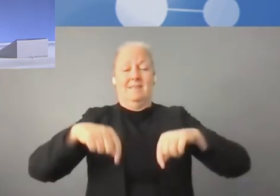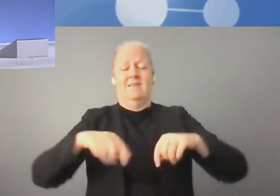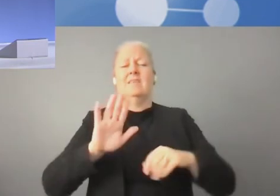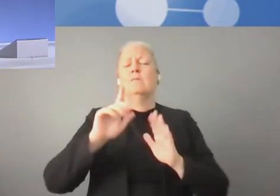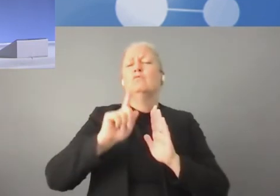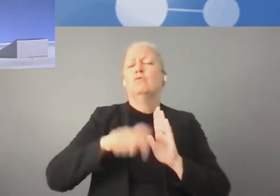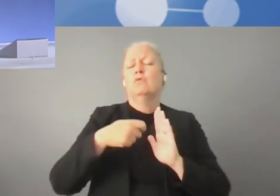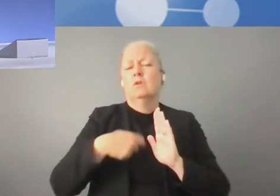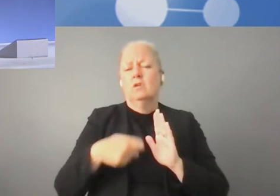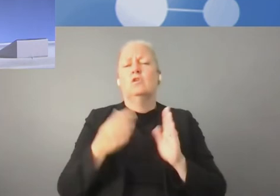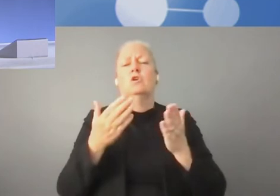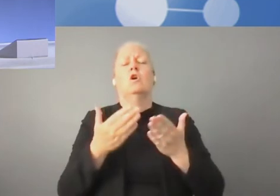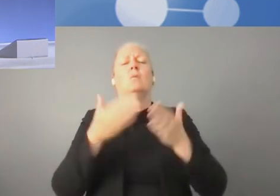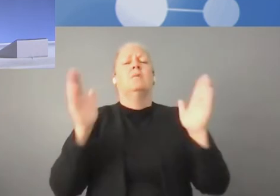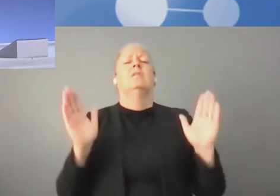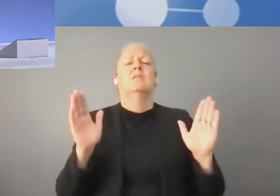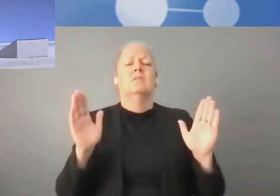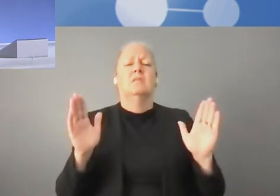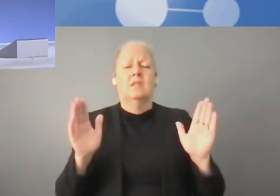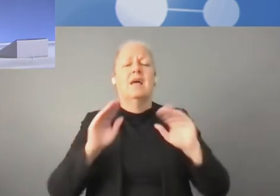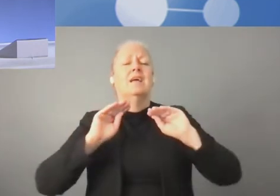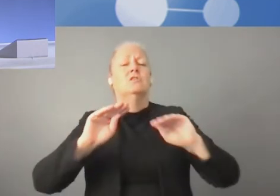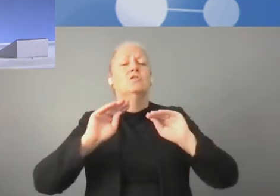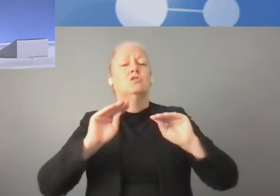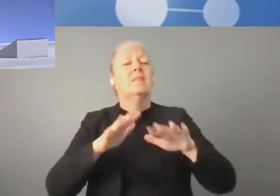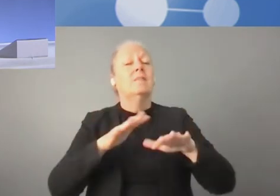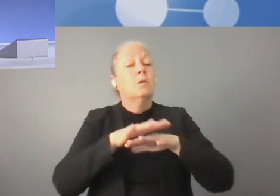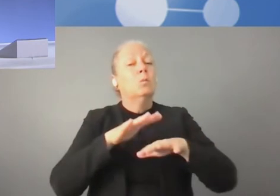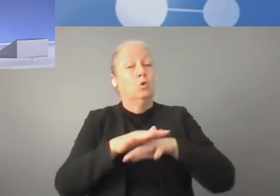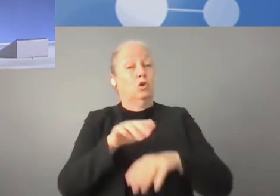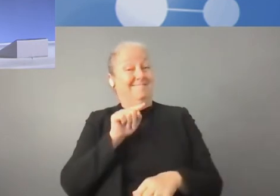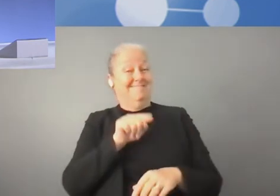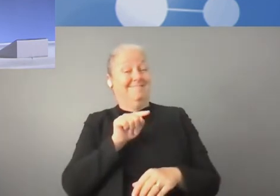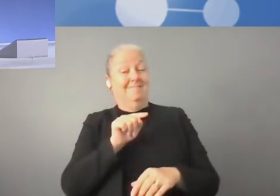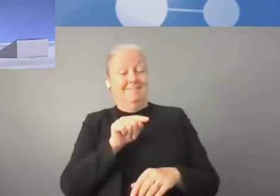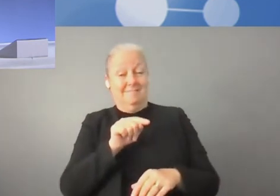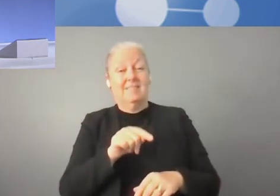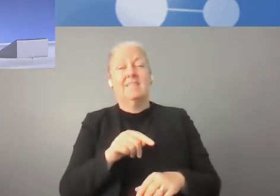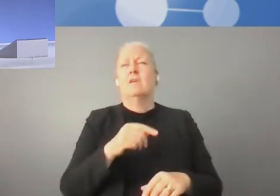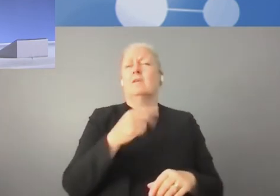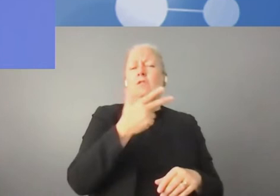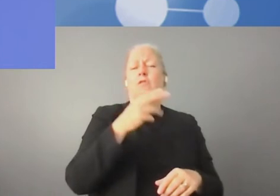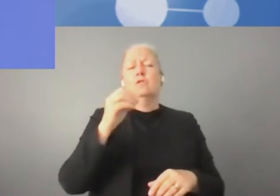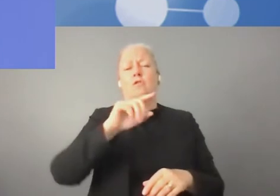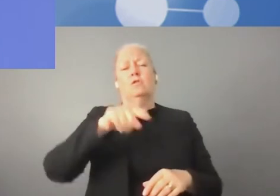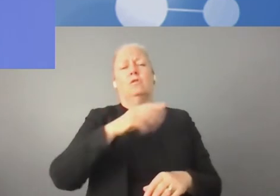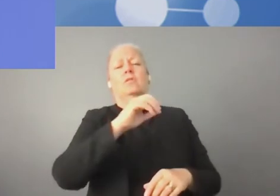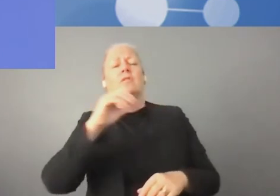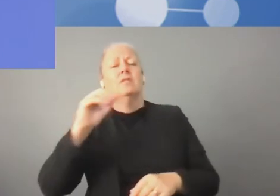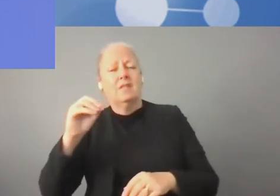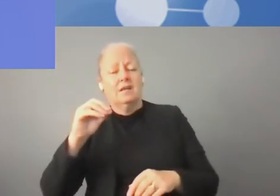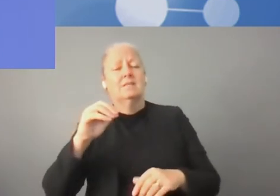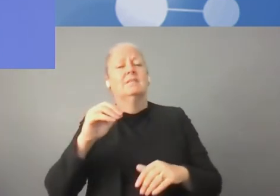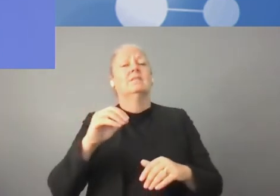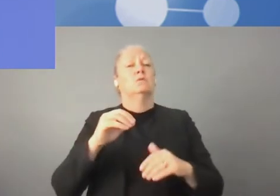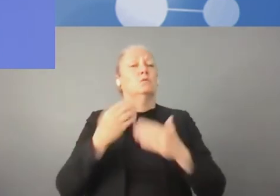们目前在引进欧洲好像最大的这方面的项目，叫